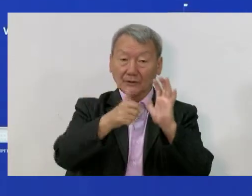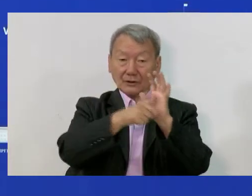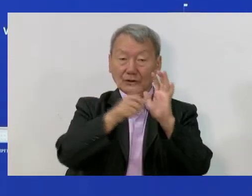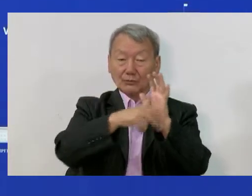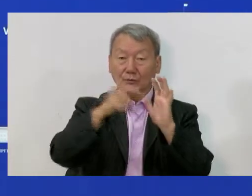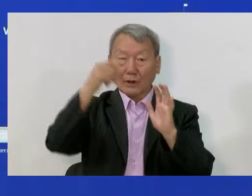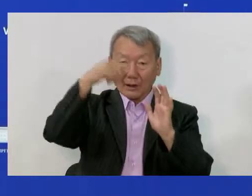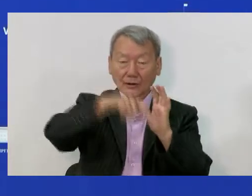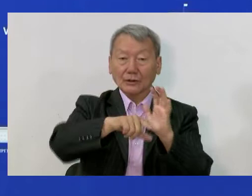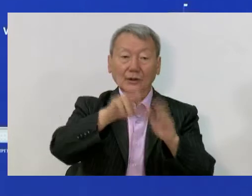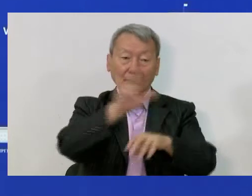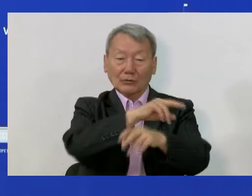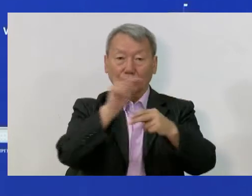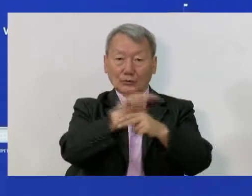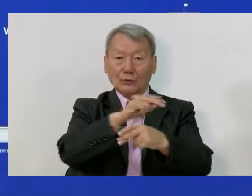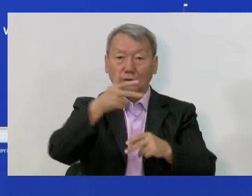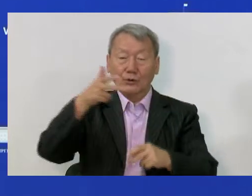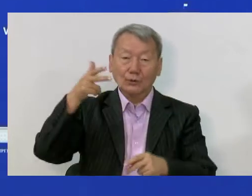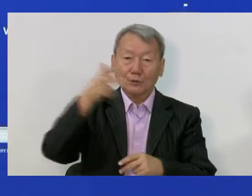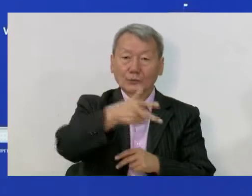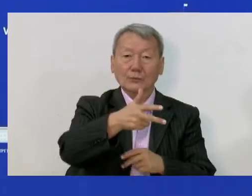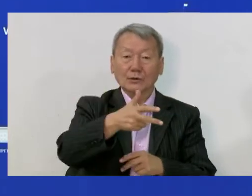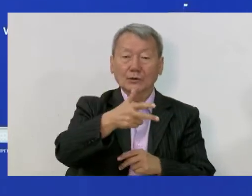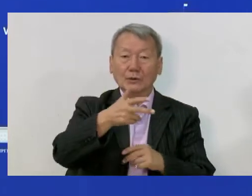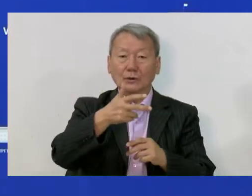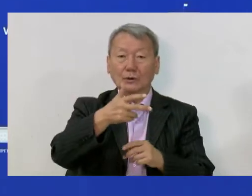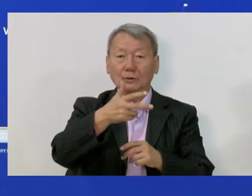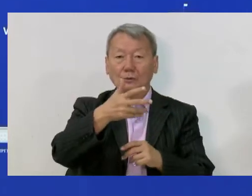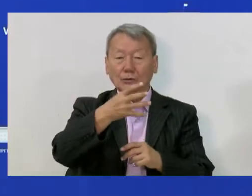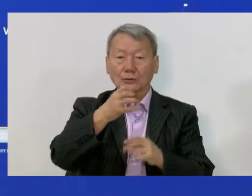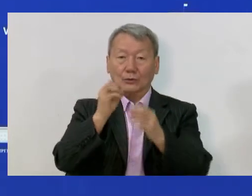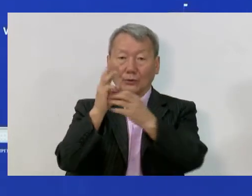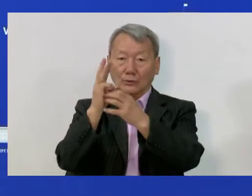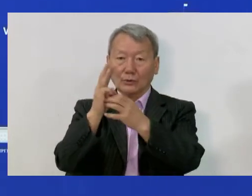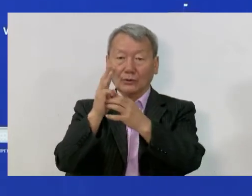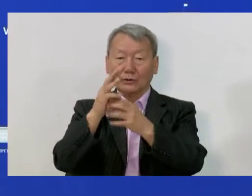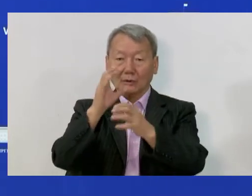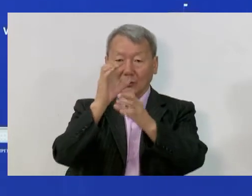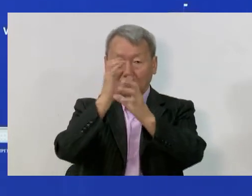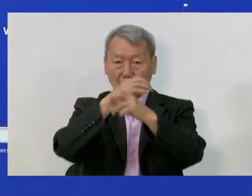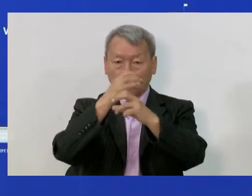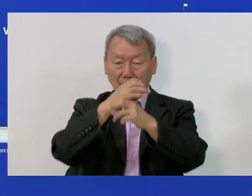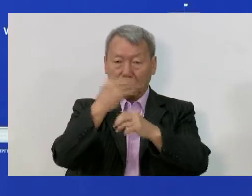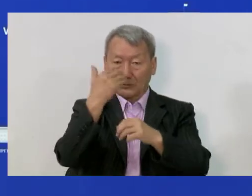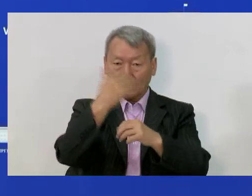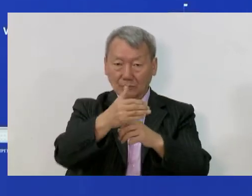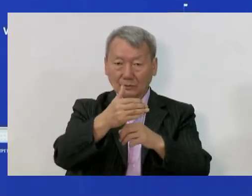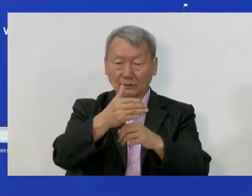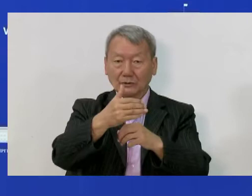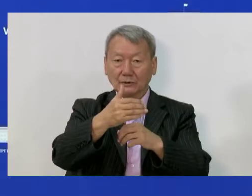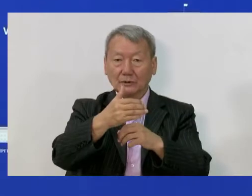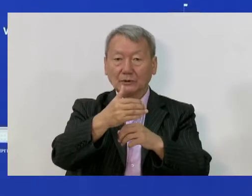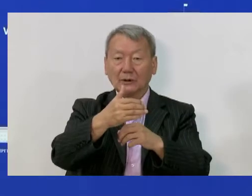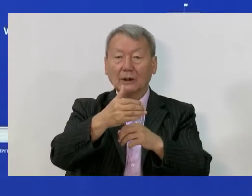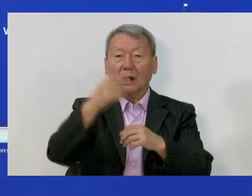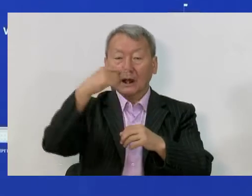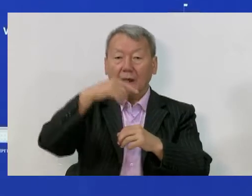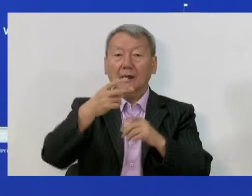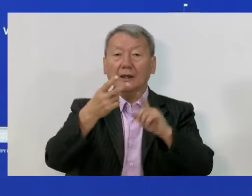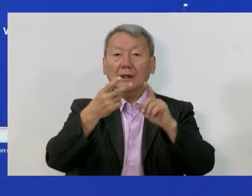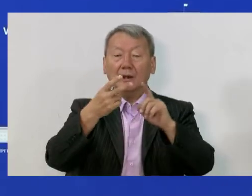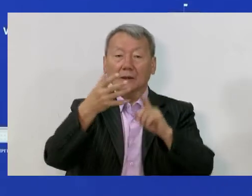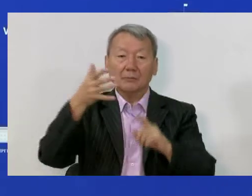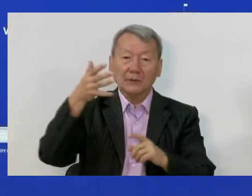Алардын 3 413 лаборатория тарауынан тастықталғандар, және